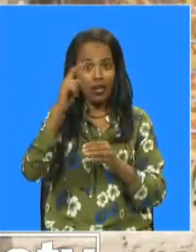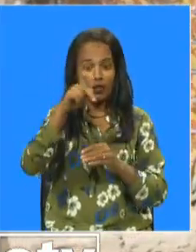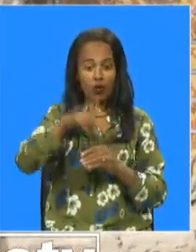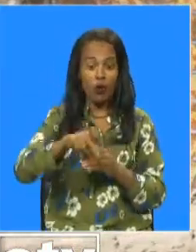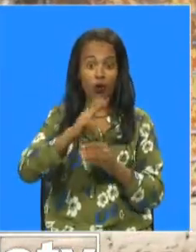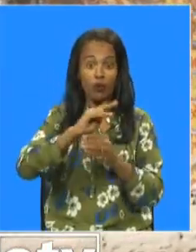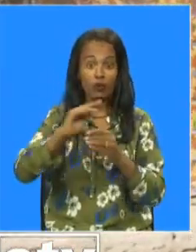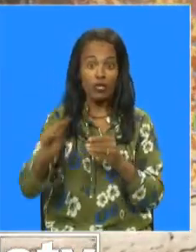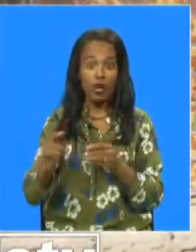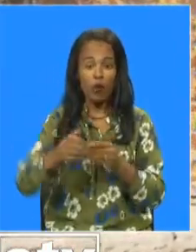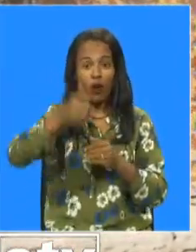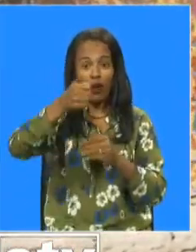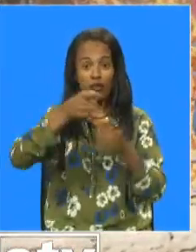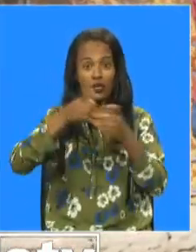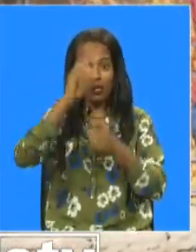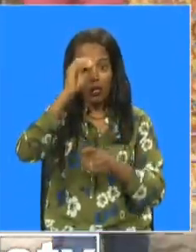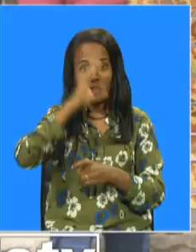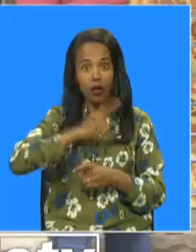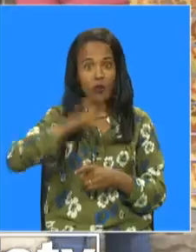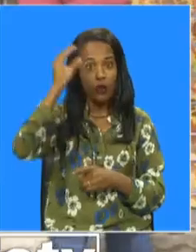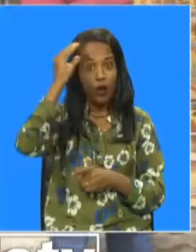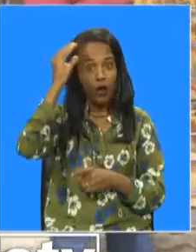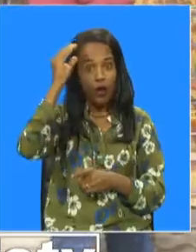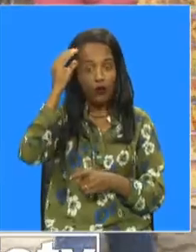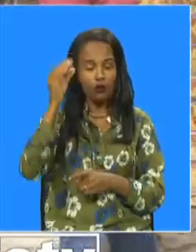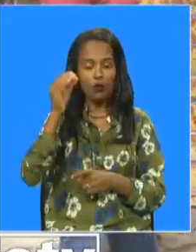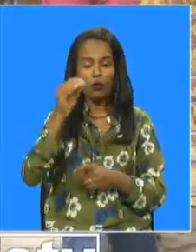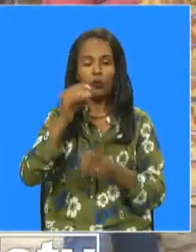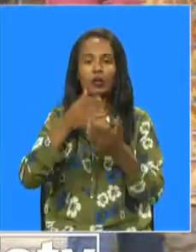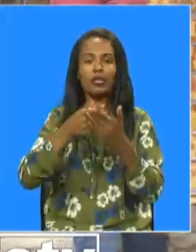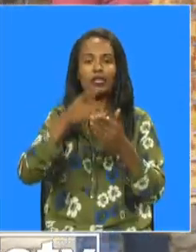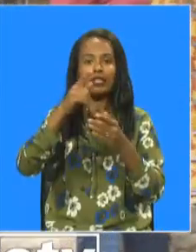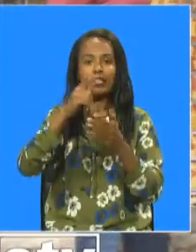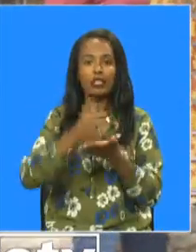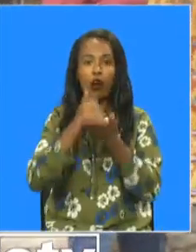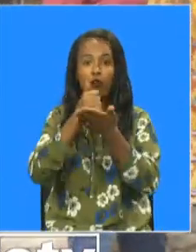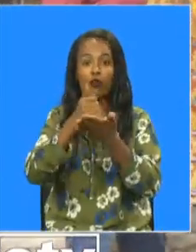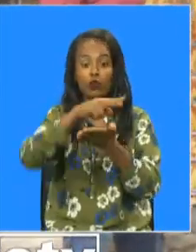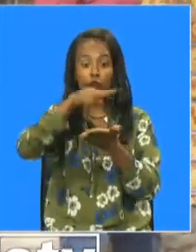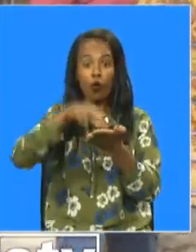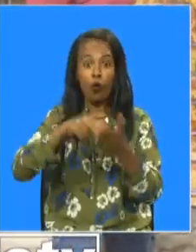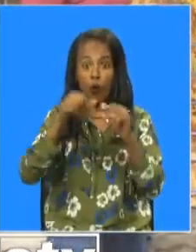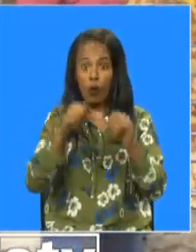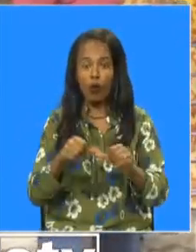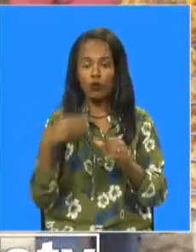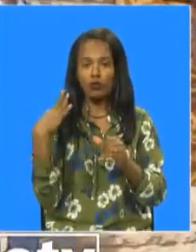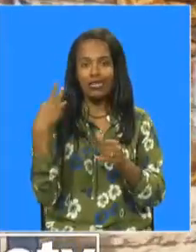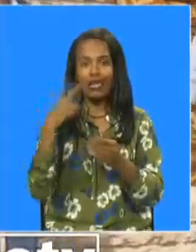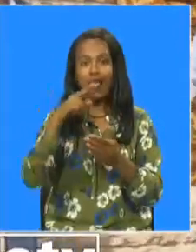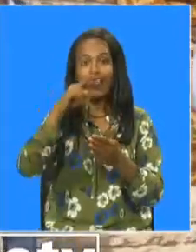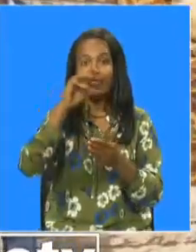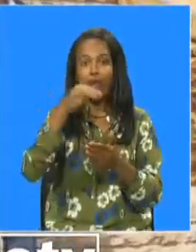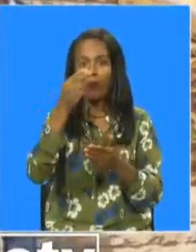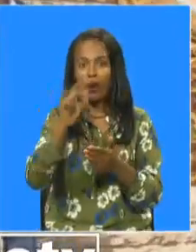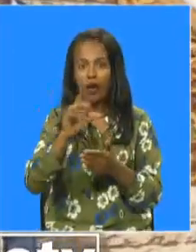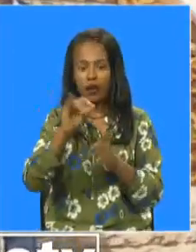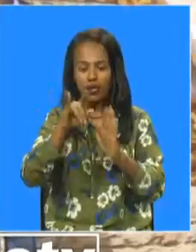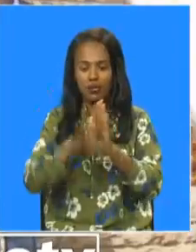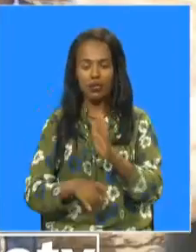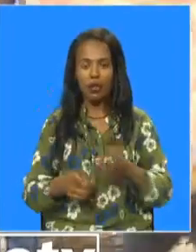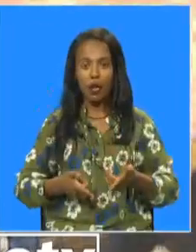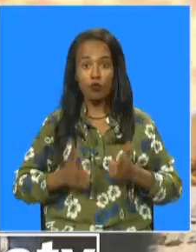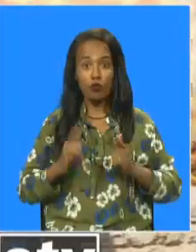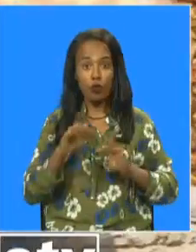ዞን ምክትል ዋና አስተዳዳሪ አቶ ሀፍቶ ላሙ ድጋፉ በእንደርታና ሕንጣሎ ጅራት ለተቋቋሙ ማቆያዎች፣ የጤና ጣቢያዎችና በዝቅተኛ